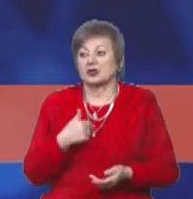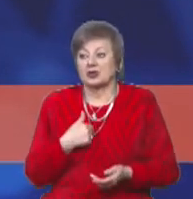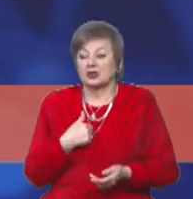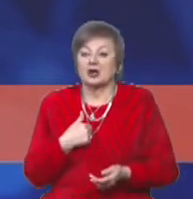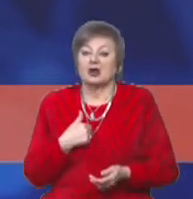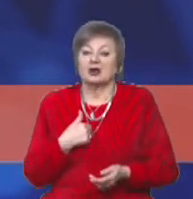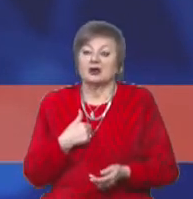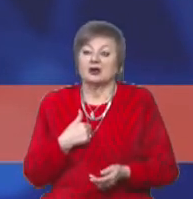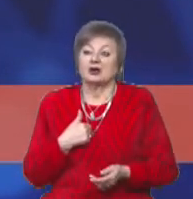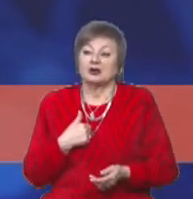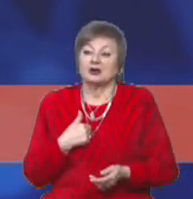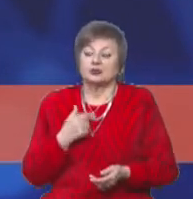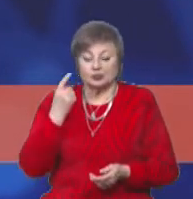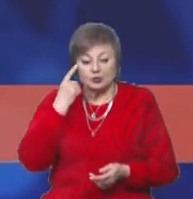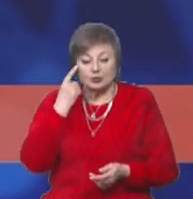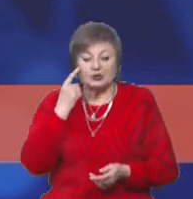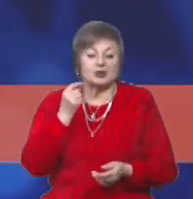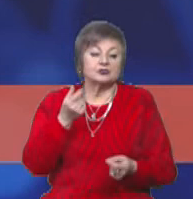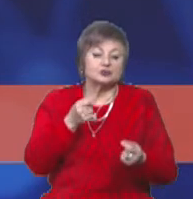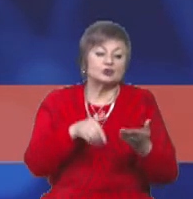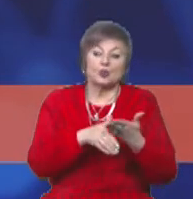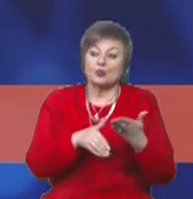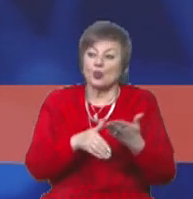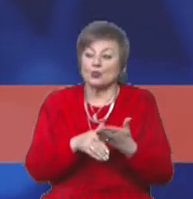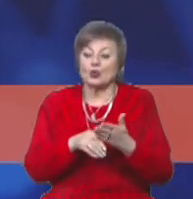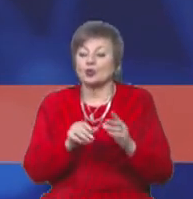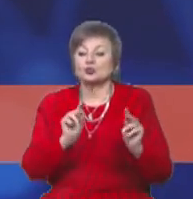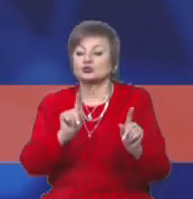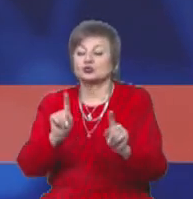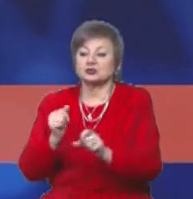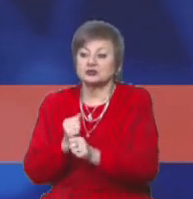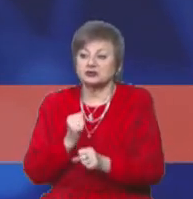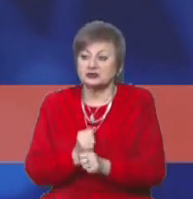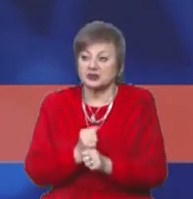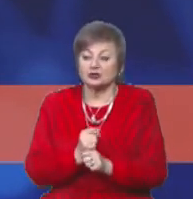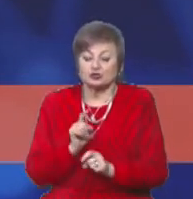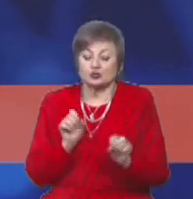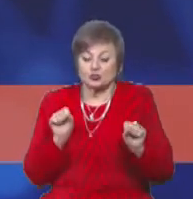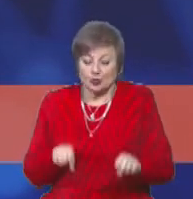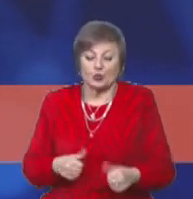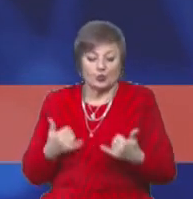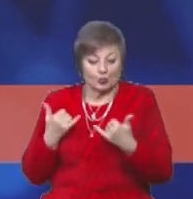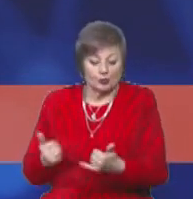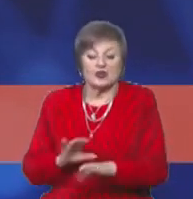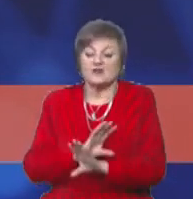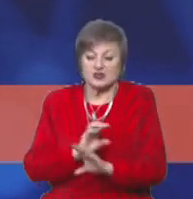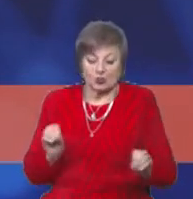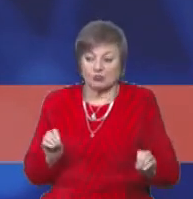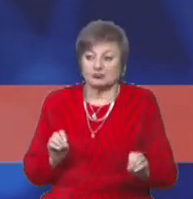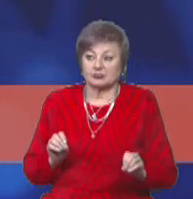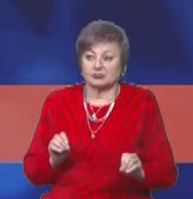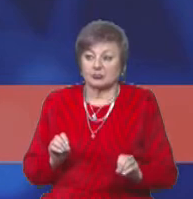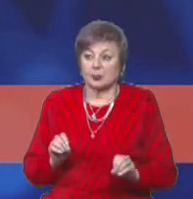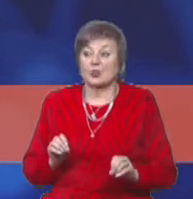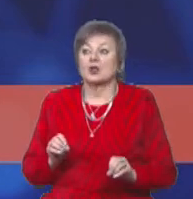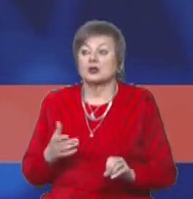что вот я обустрою минимум, который им необходим, который я смогу сделать, и все. И,